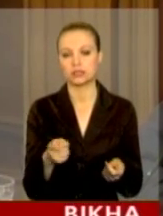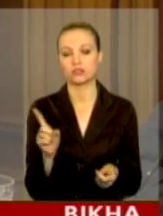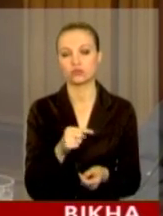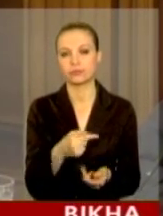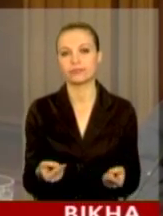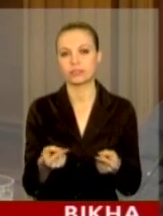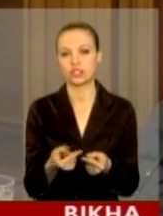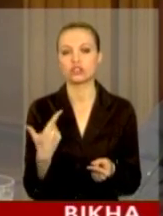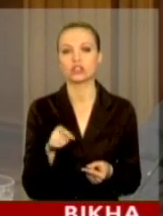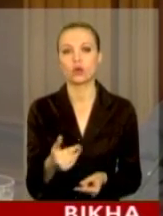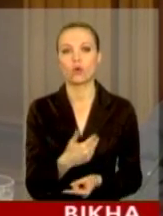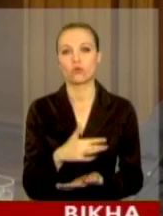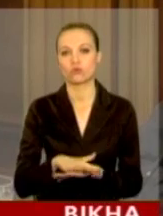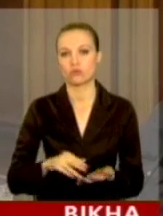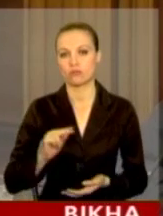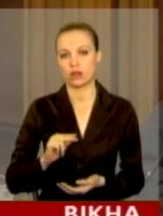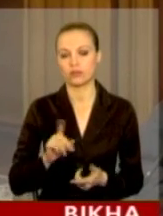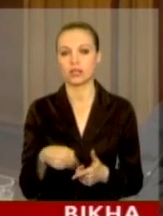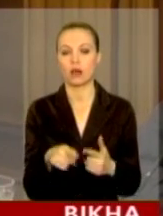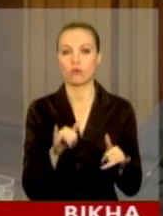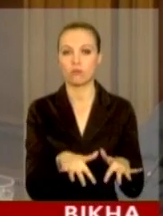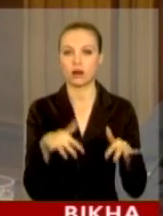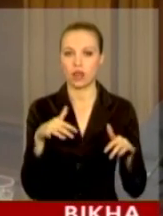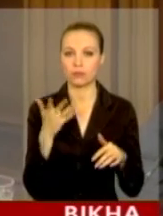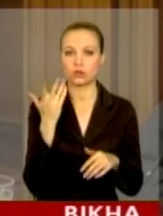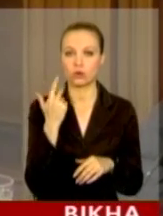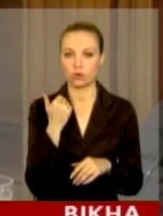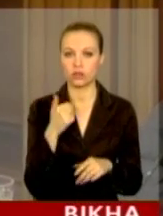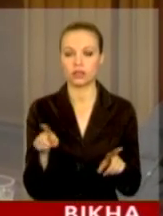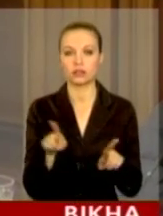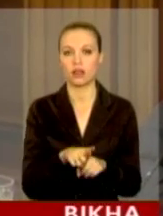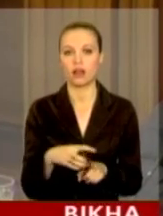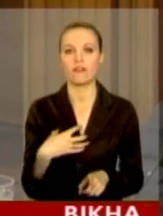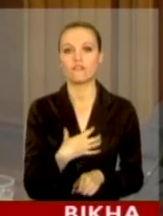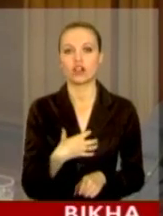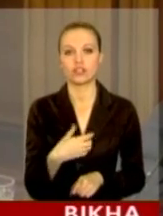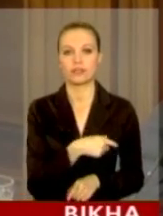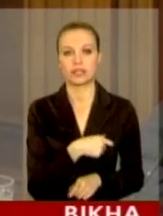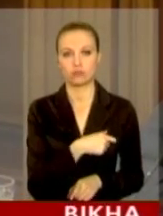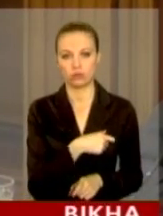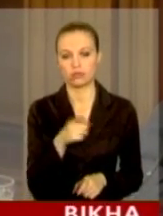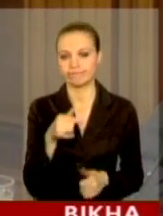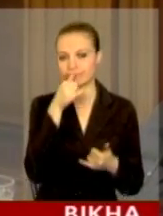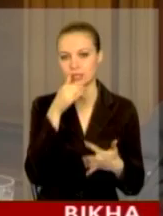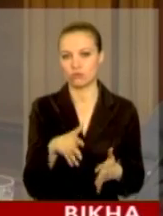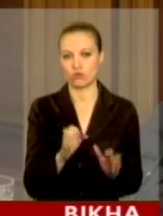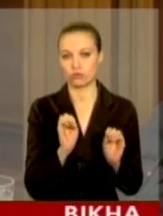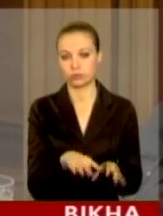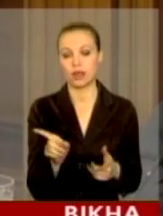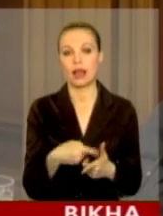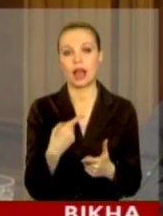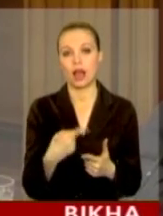щоб вони визначились де вони хочуть працювати або в парламенті Коли їм так важливі депутатські мандати і вони не можуть з ним розатись